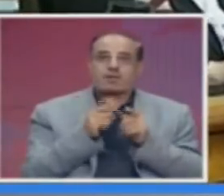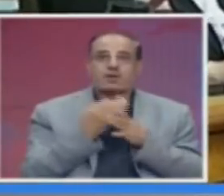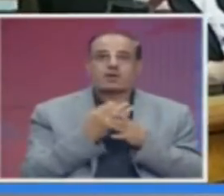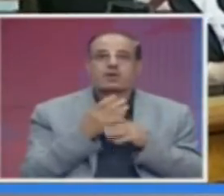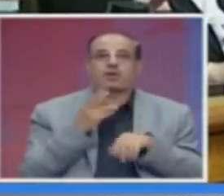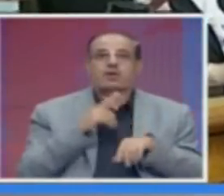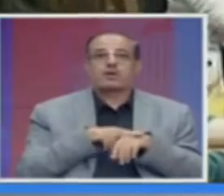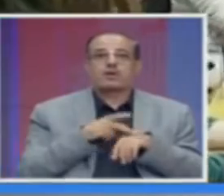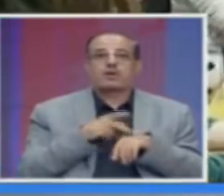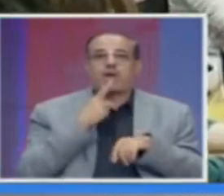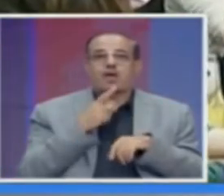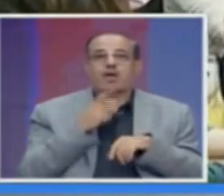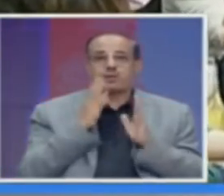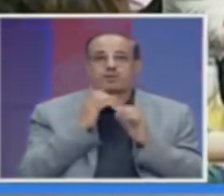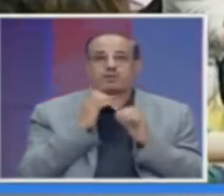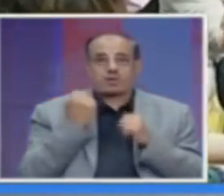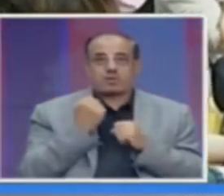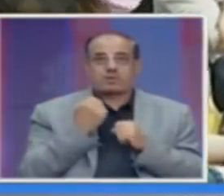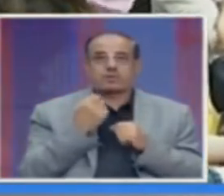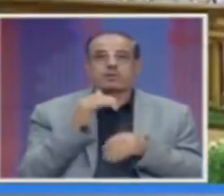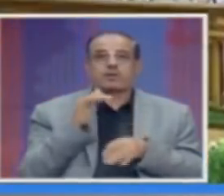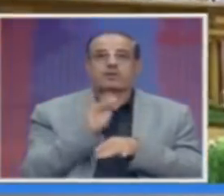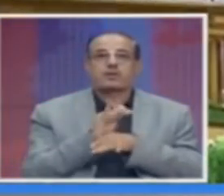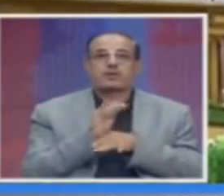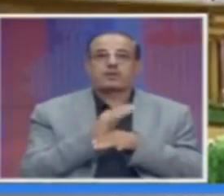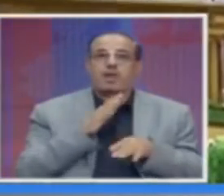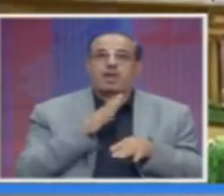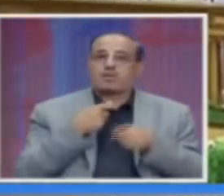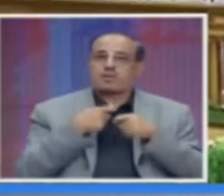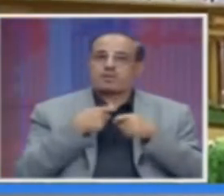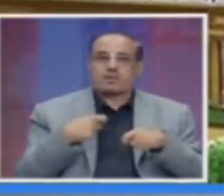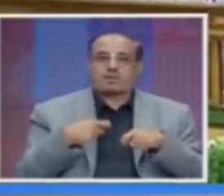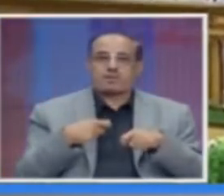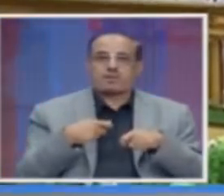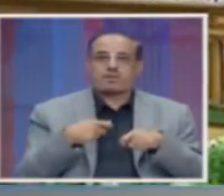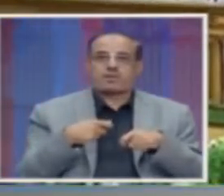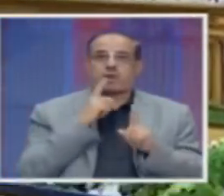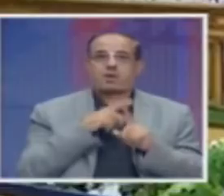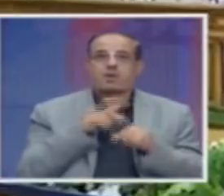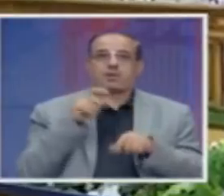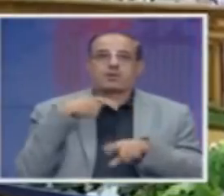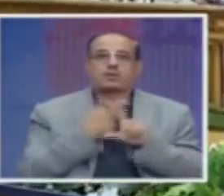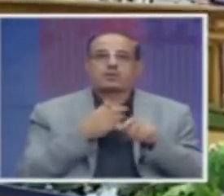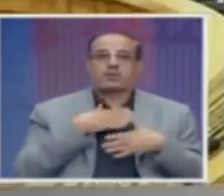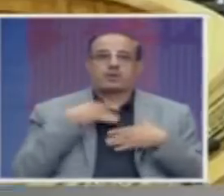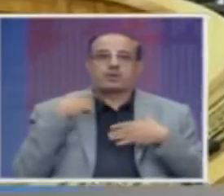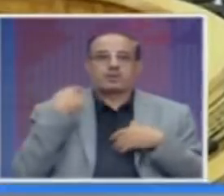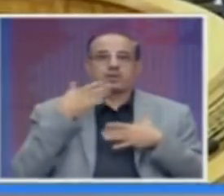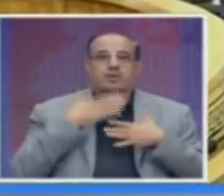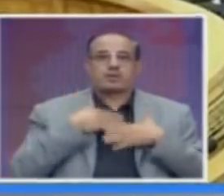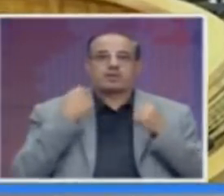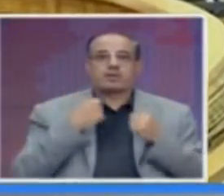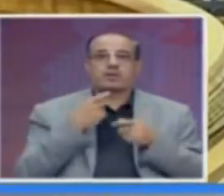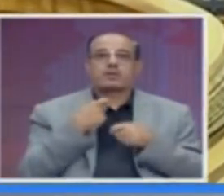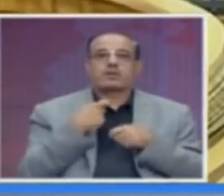السكانية المضطردة، كما أن لديها إرادة قوية لتوفير التمويل المطلوب لها. هذا وقد